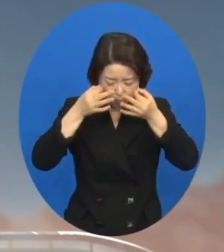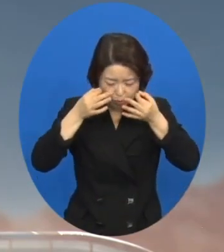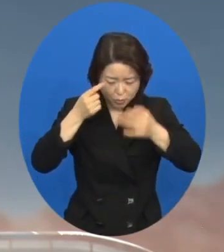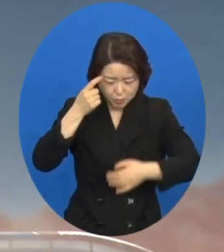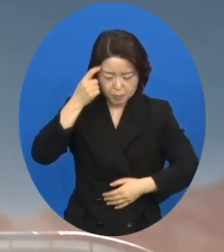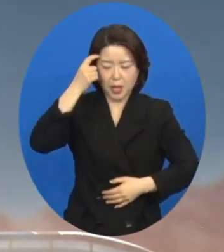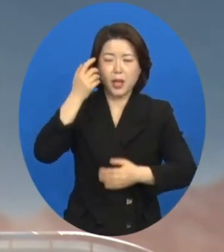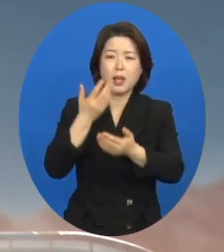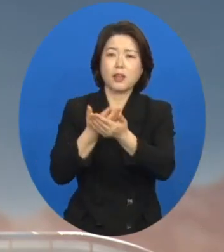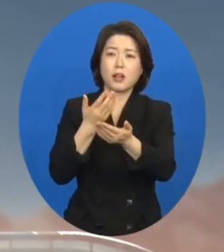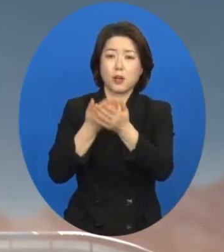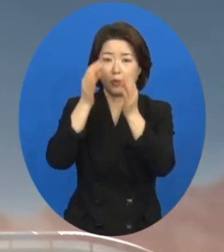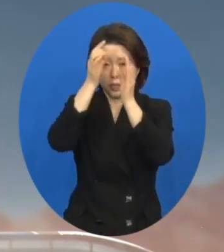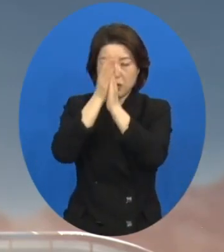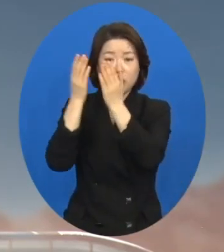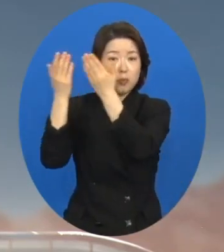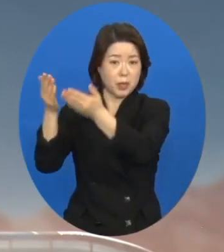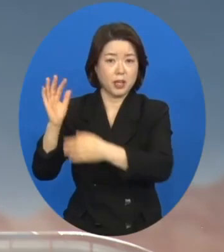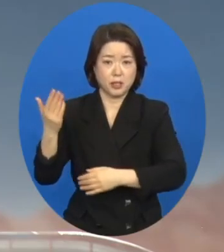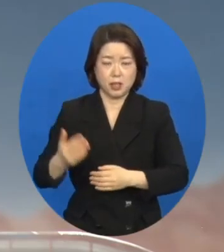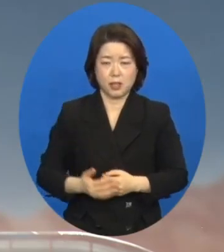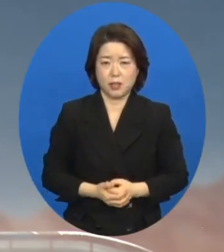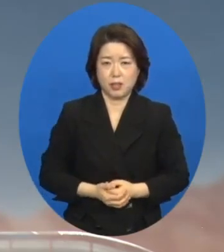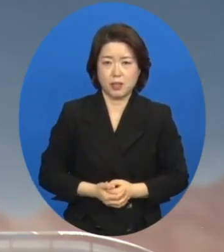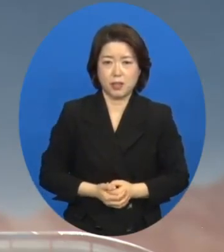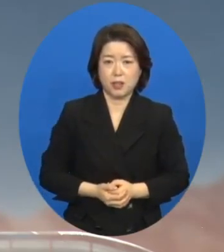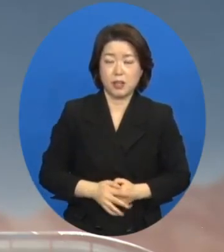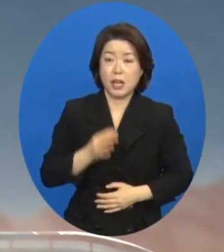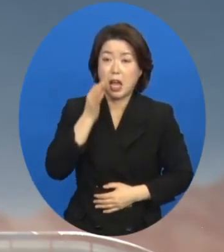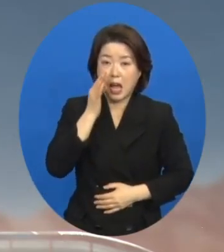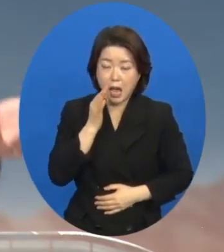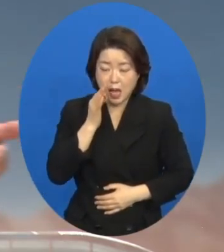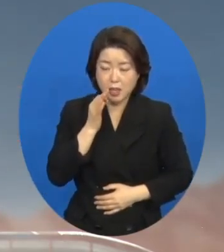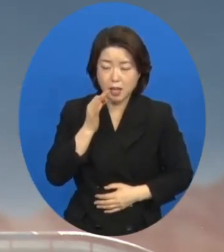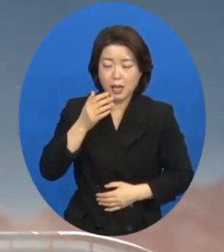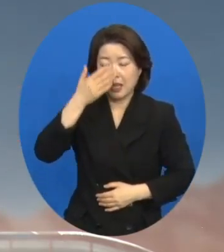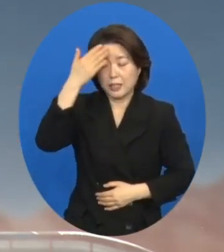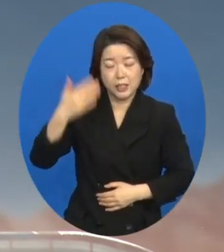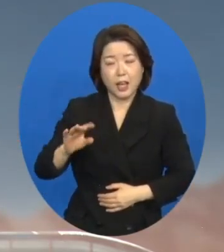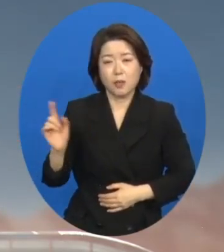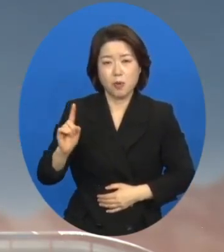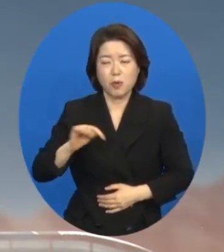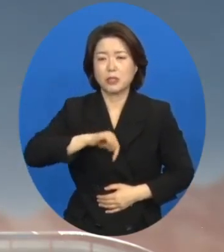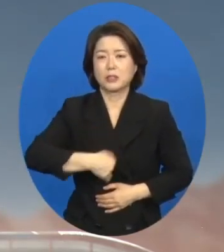아간이 귀한 점은 자신의 죄를 다 고백했다는 거예요. 제가 죄를 지었습니다. 이런 일이 있었습니다.